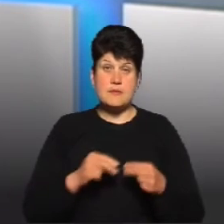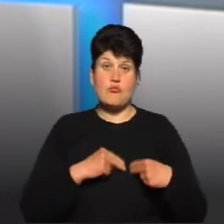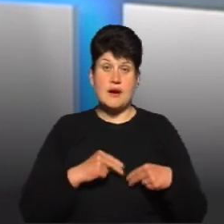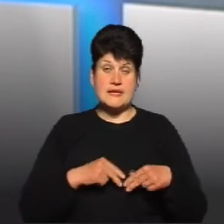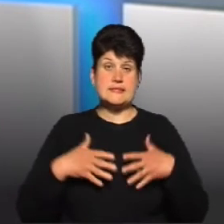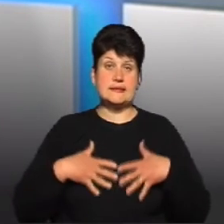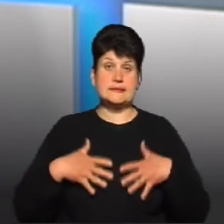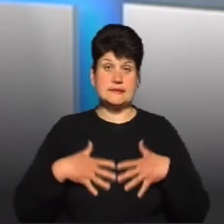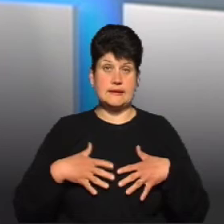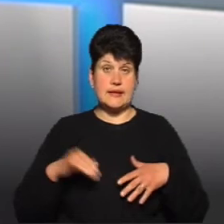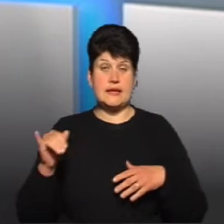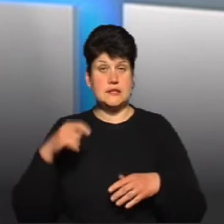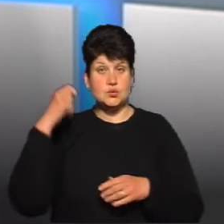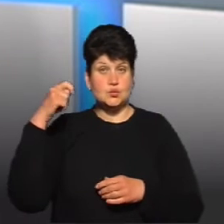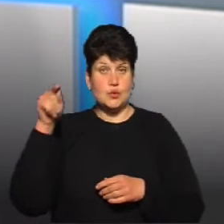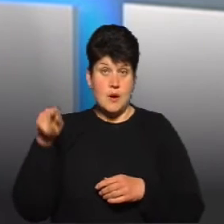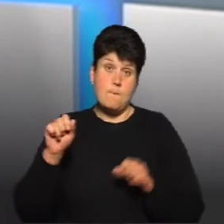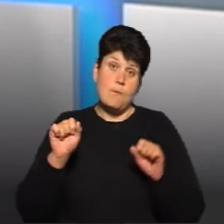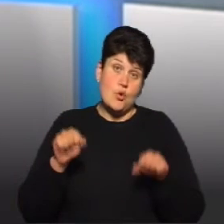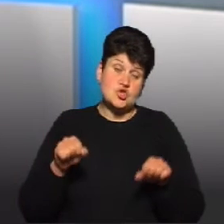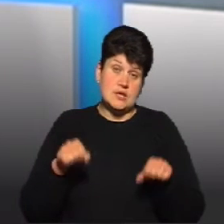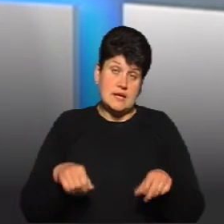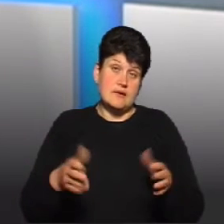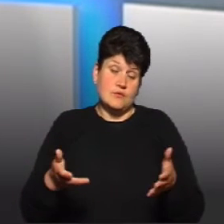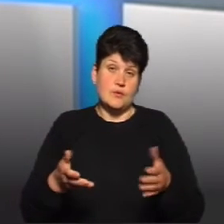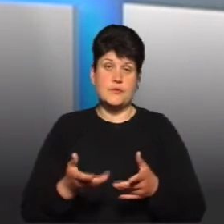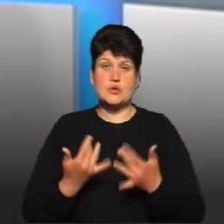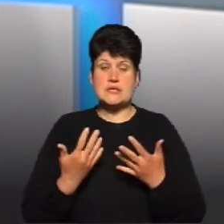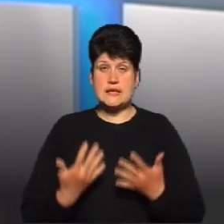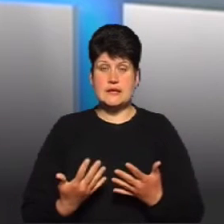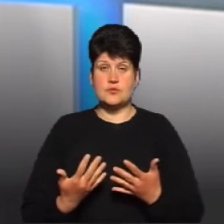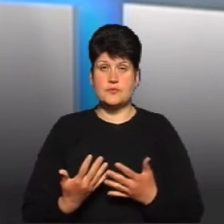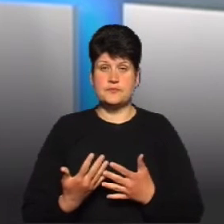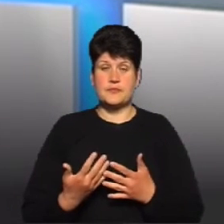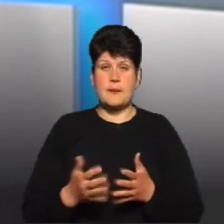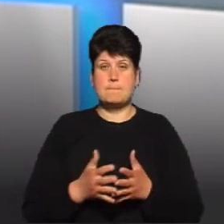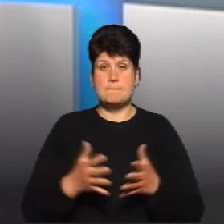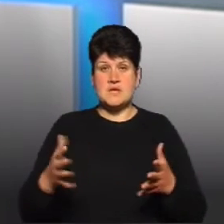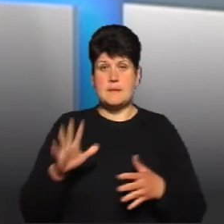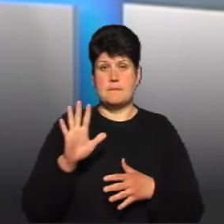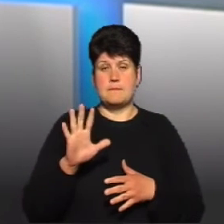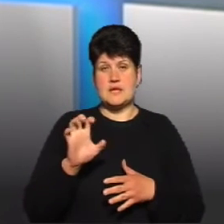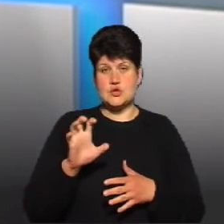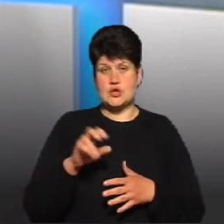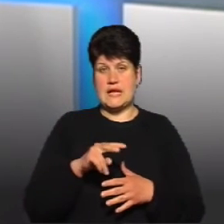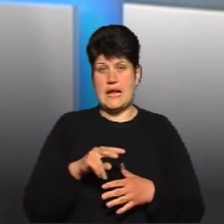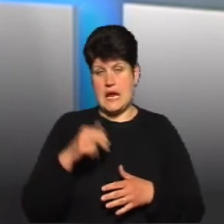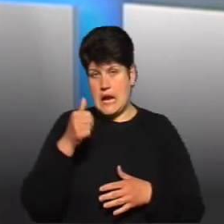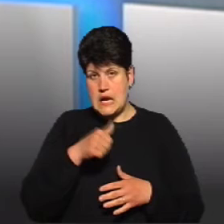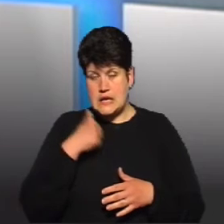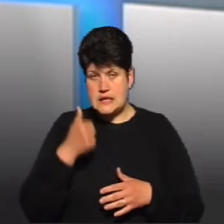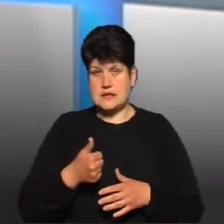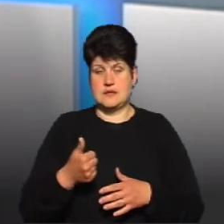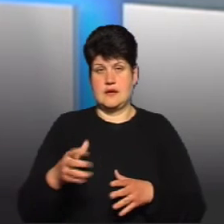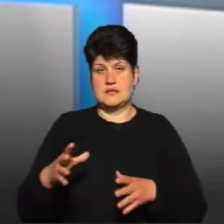Туреччиною можлива, оскільки 300, практично більше як 500-літня історія співпраці Кримського ханства з